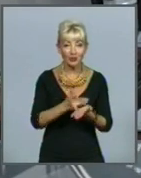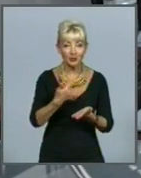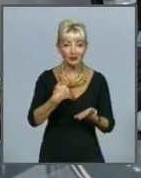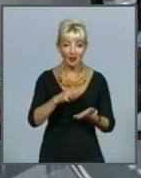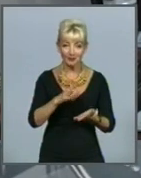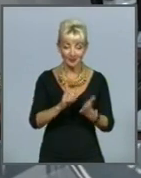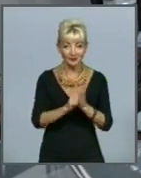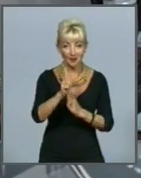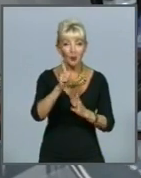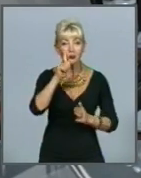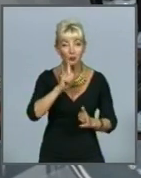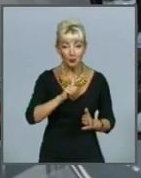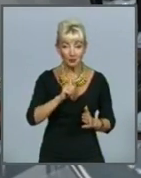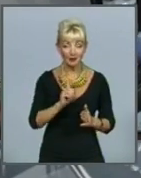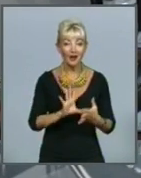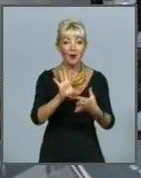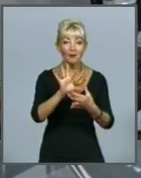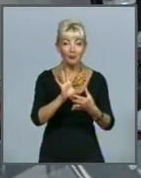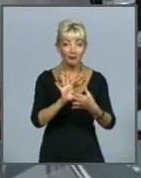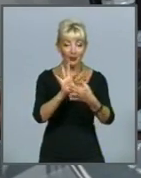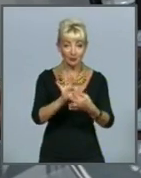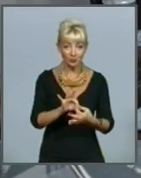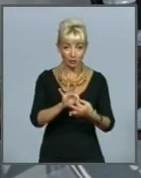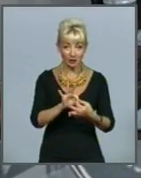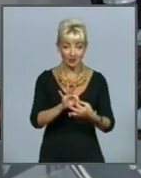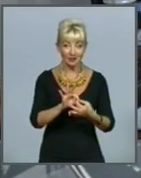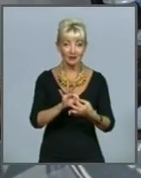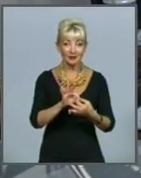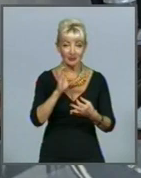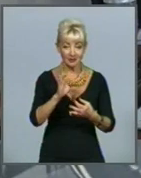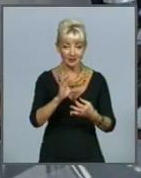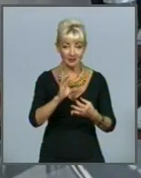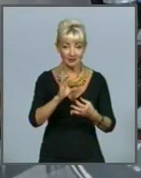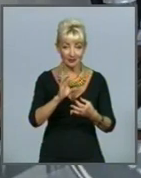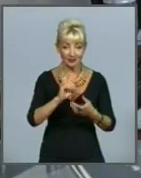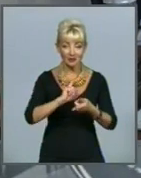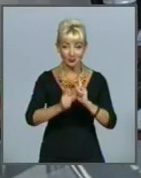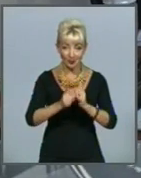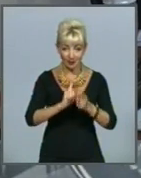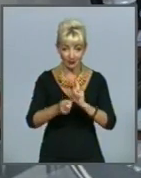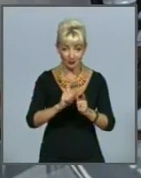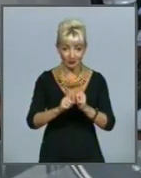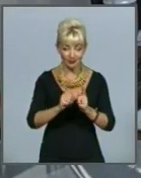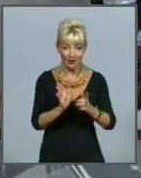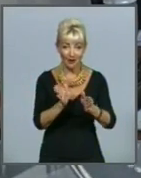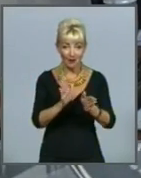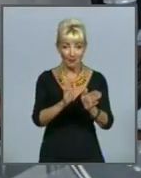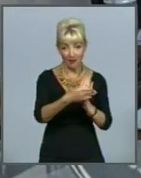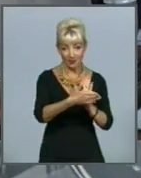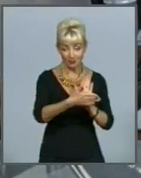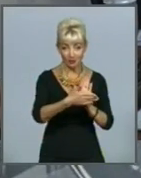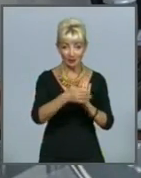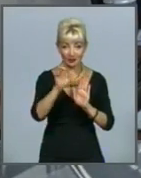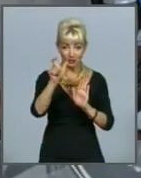включили, подключились к комментатору, повернули вот так к пациенту, и они там